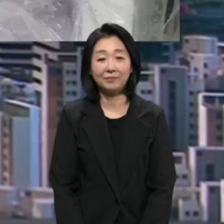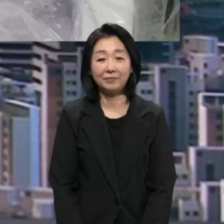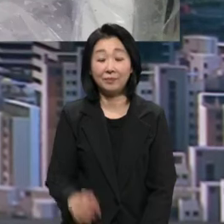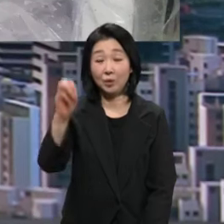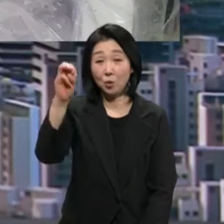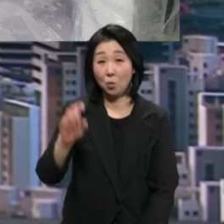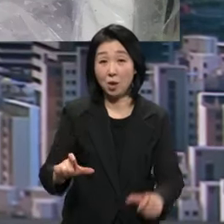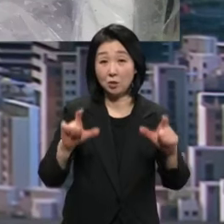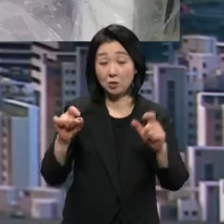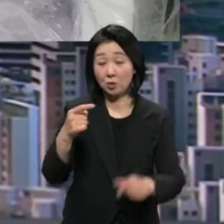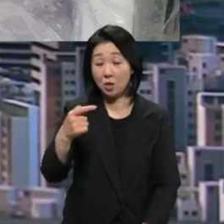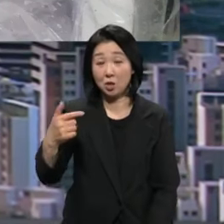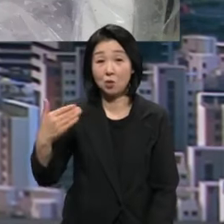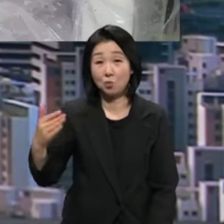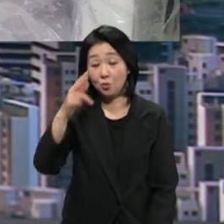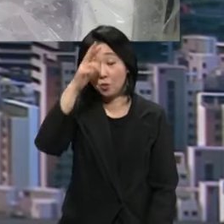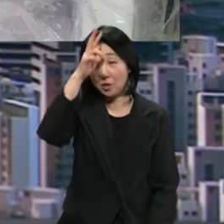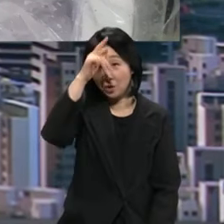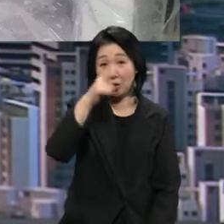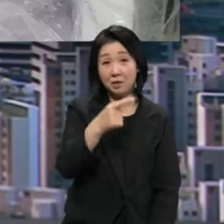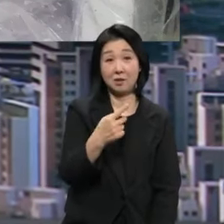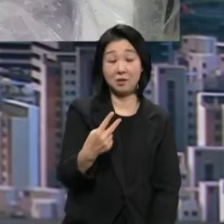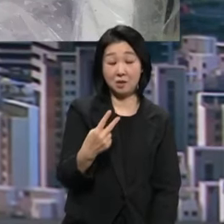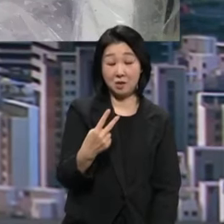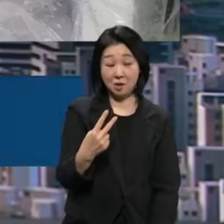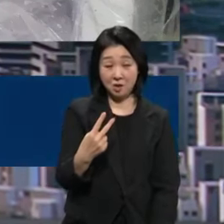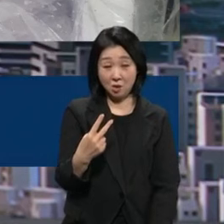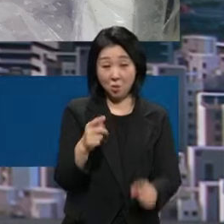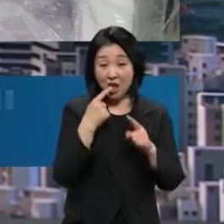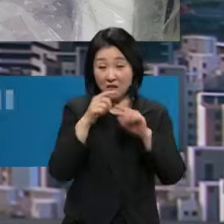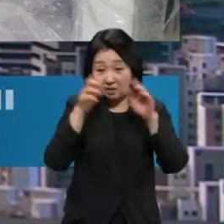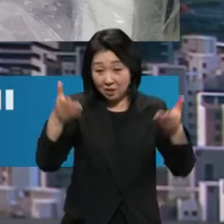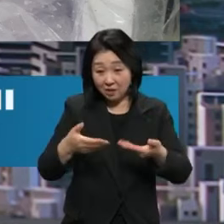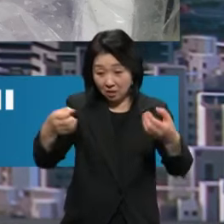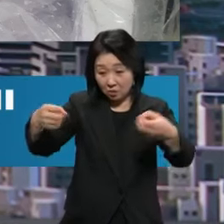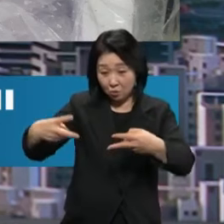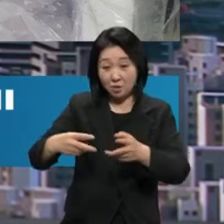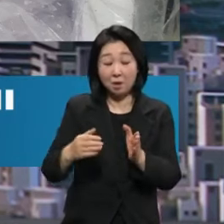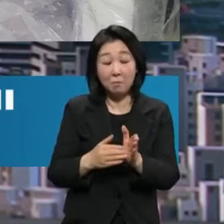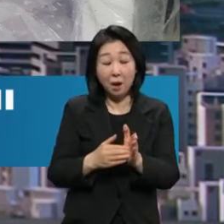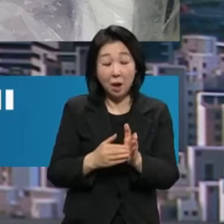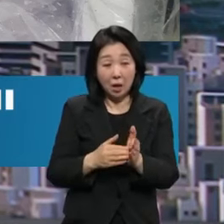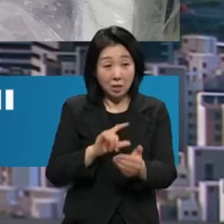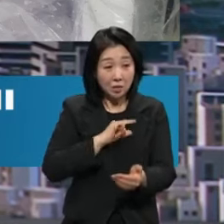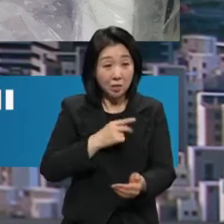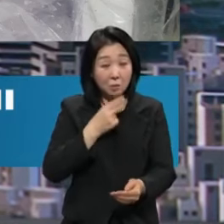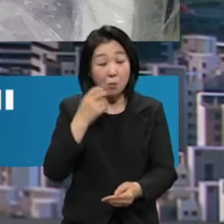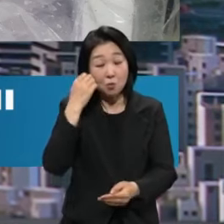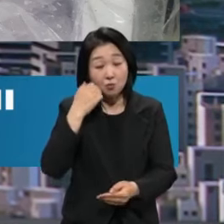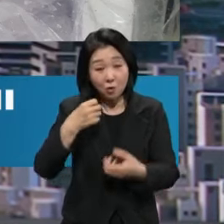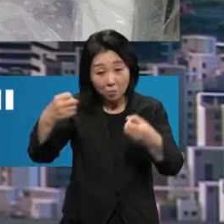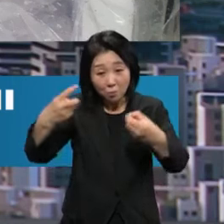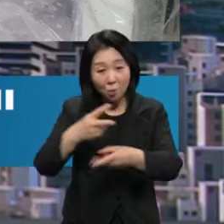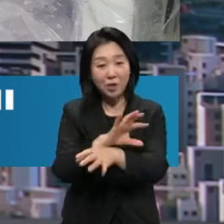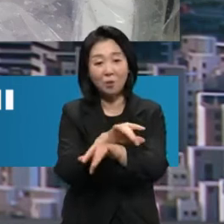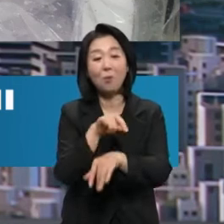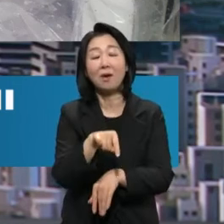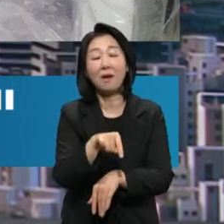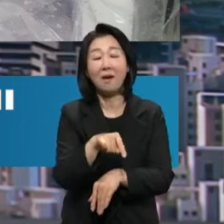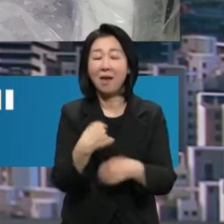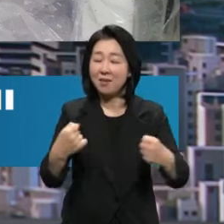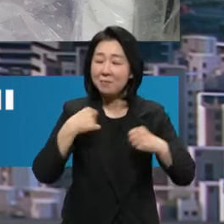광주 지역 소방서와 경찰서 수십 곳에 도착한 흰색 상자, 익명의 누군가가 보낸 꽃게였습니다.